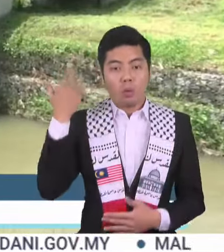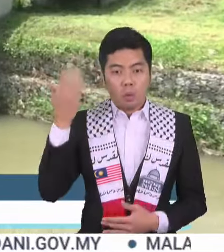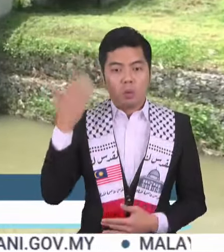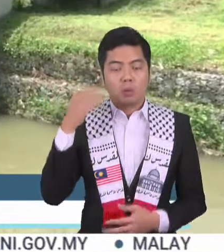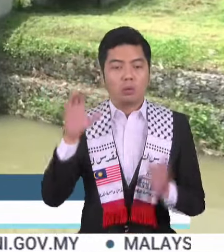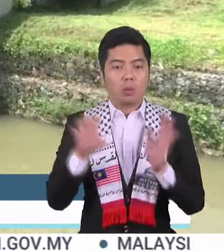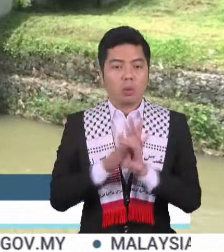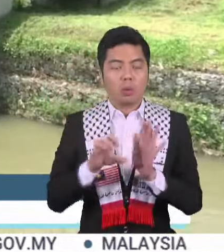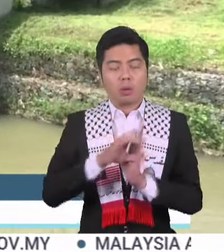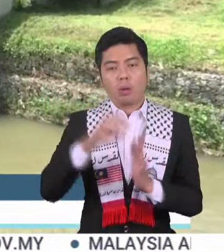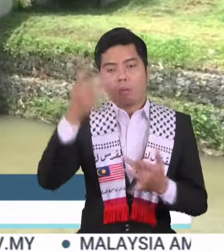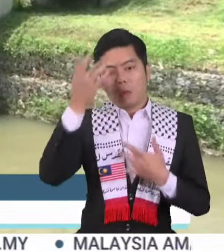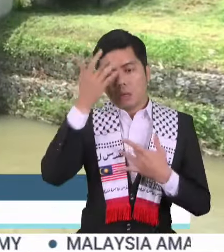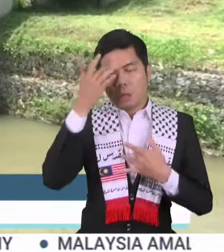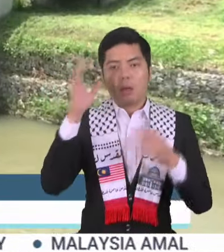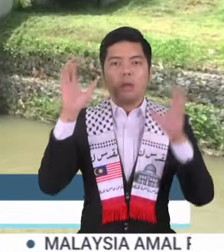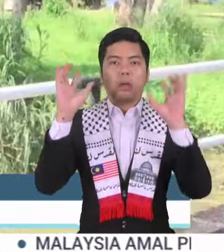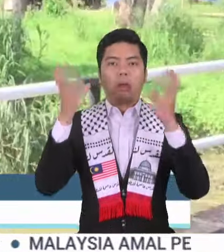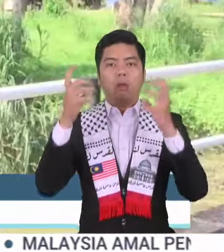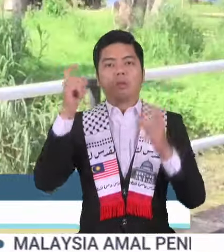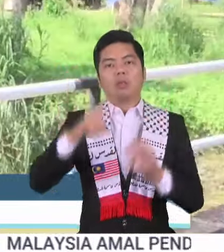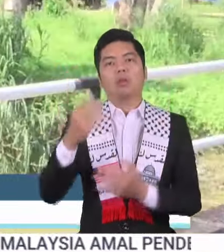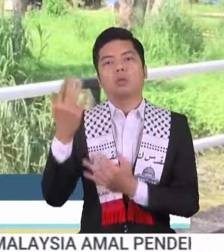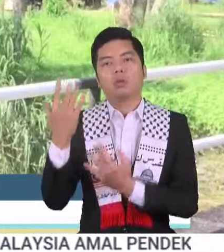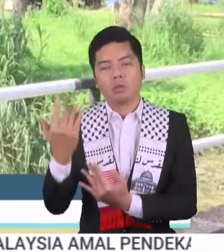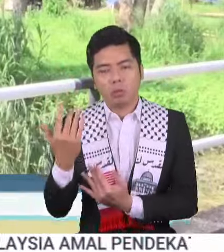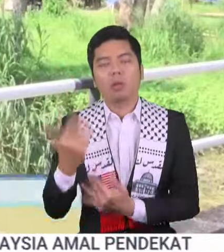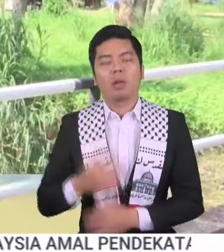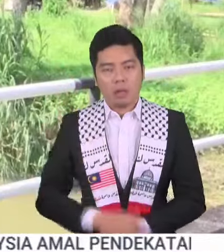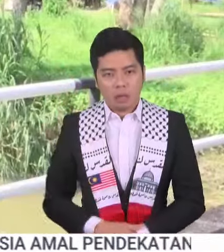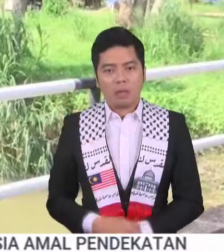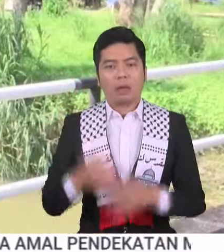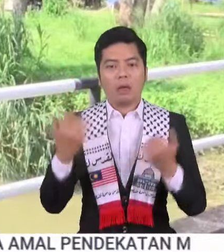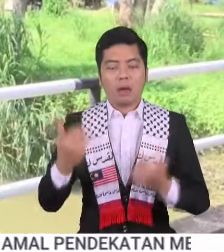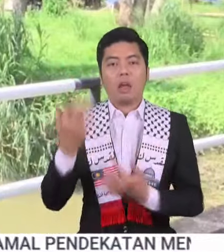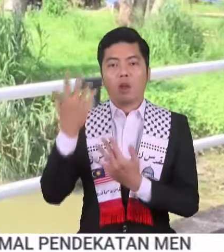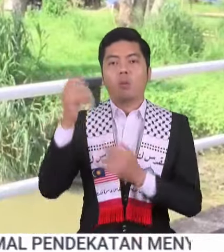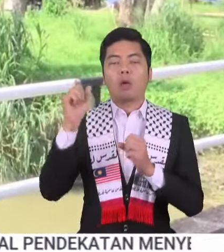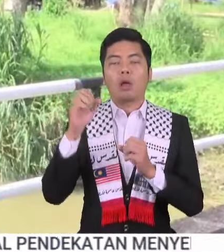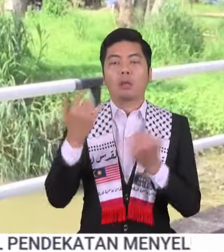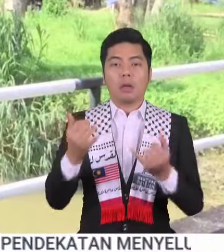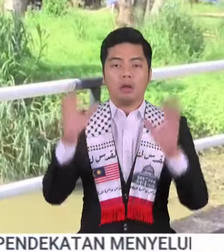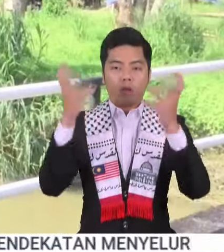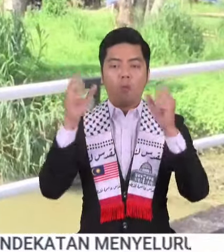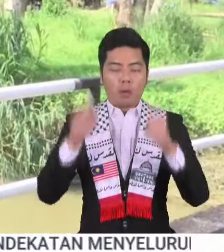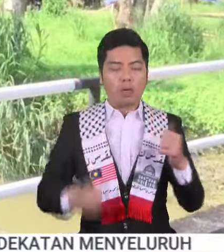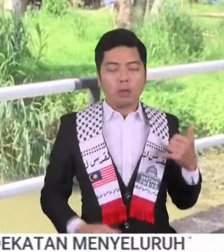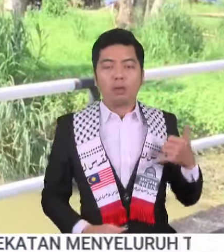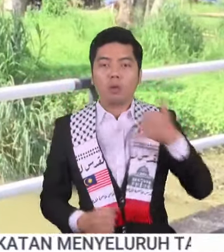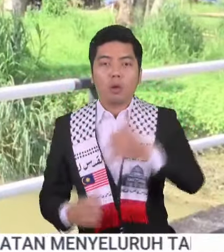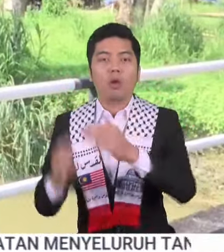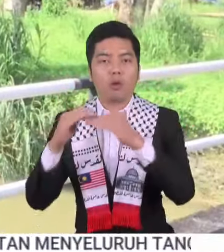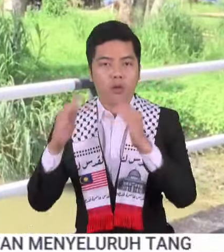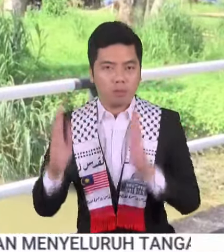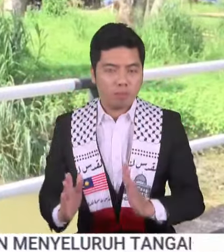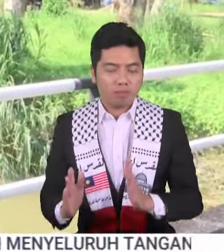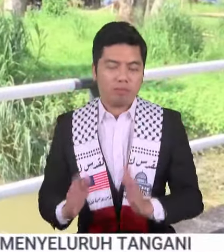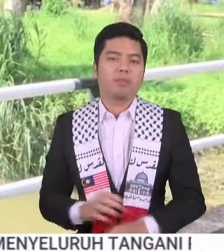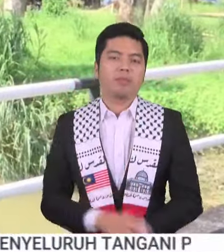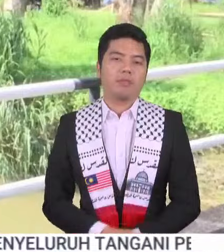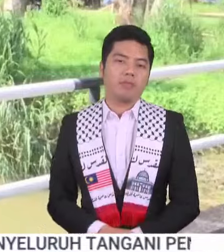kalau ada sakit pening, ambulans nak kena bawa ke sebelah. Ha, jadi kat sini ambulans pun dah sampai rumah. So, pembinaan pun dah boleh